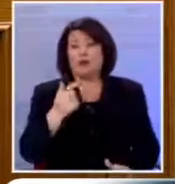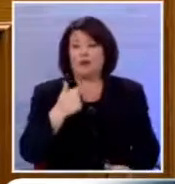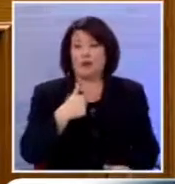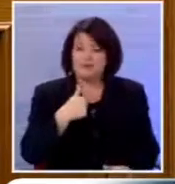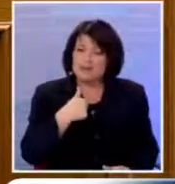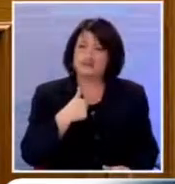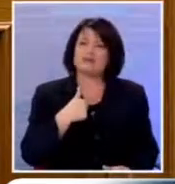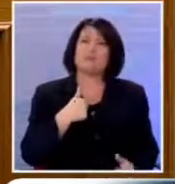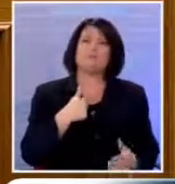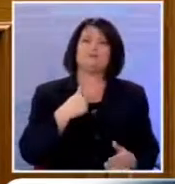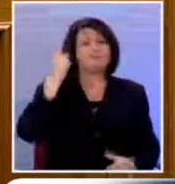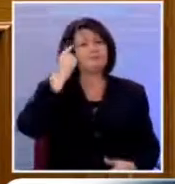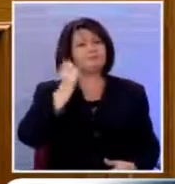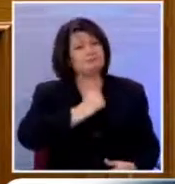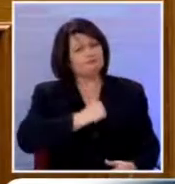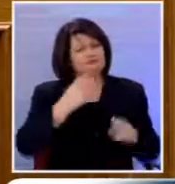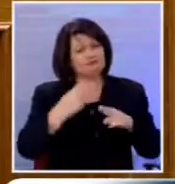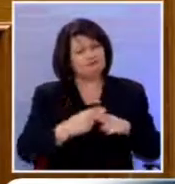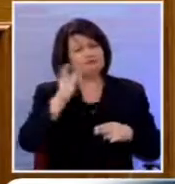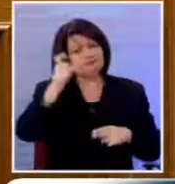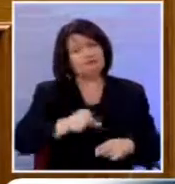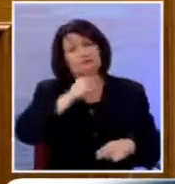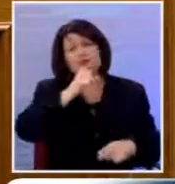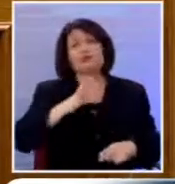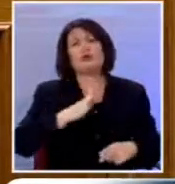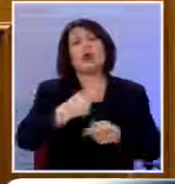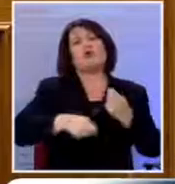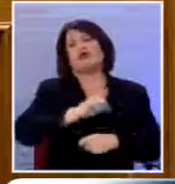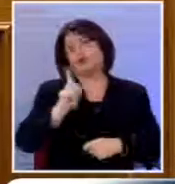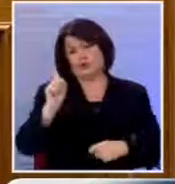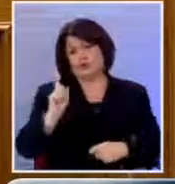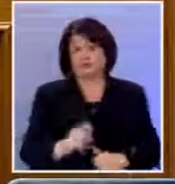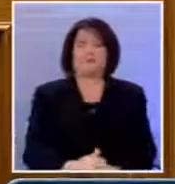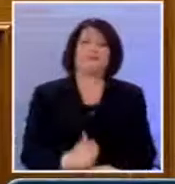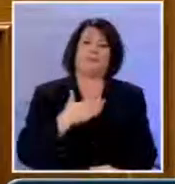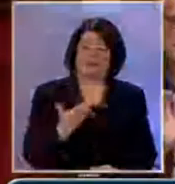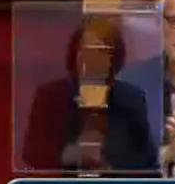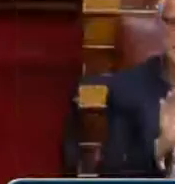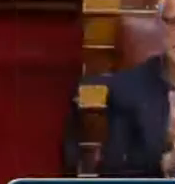ιδανικά και αξίες, υπηρετούμε τον άνθρωπο και όχι τις αγορές. Ευχαριστώ πολύ.